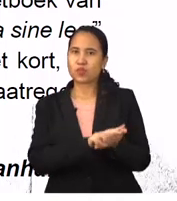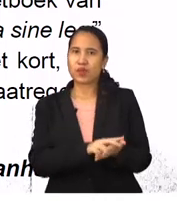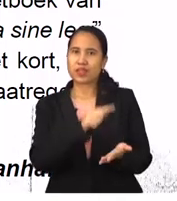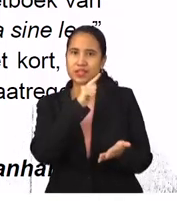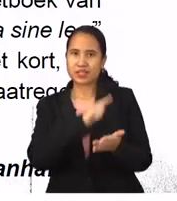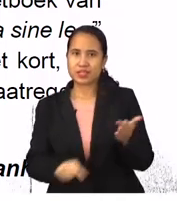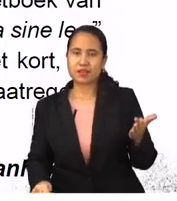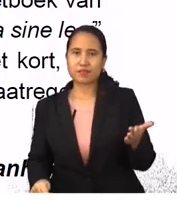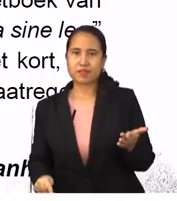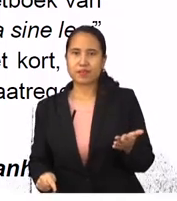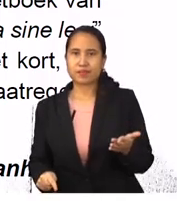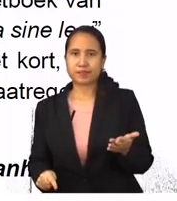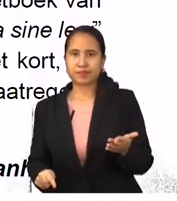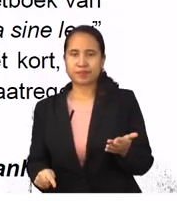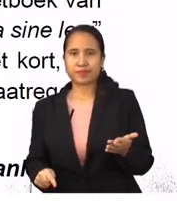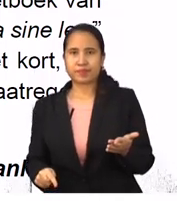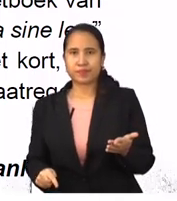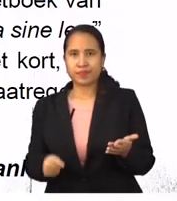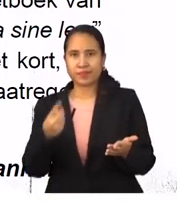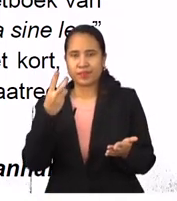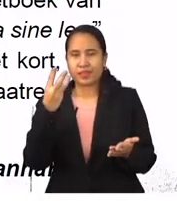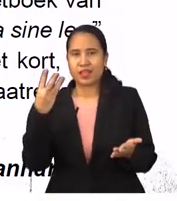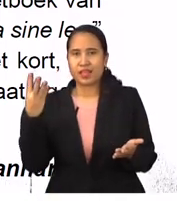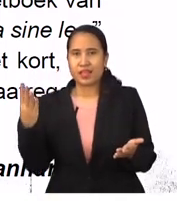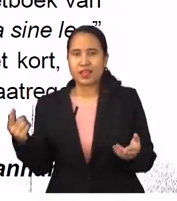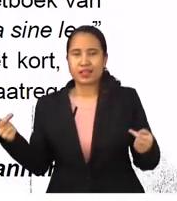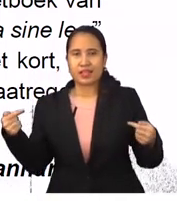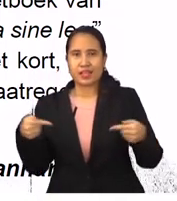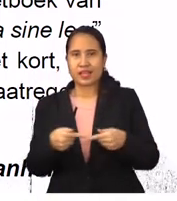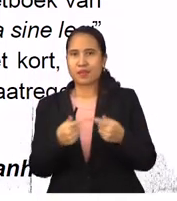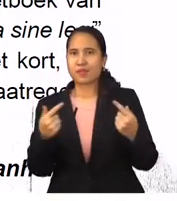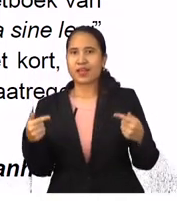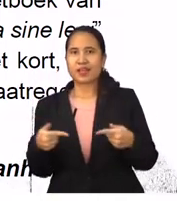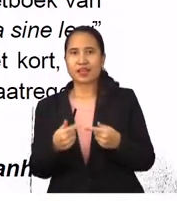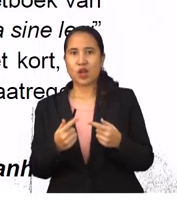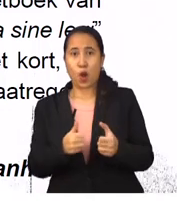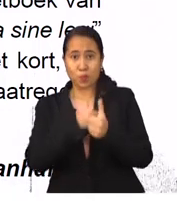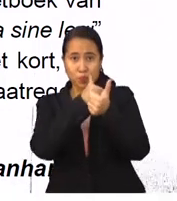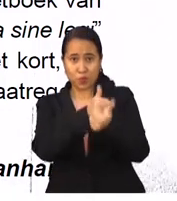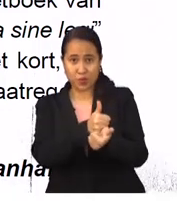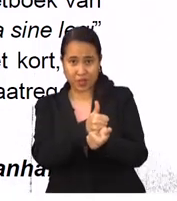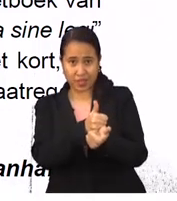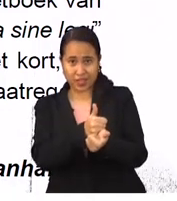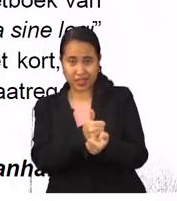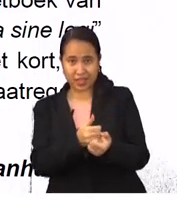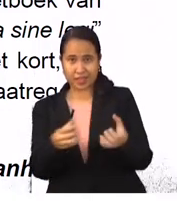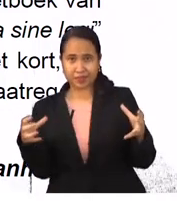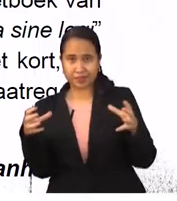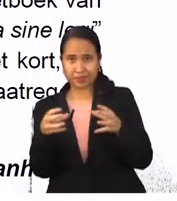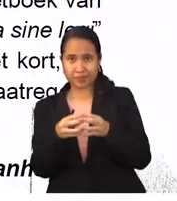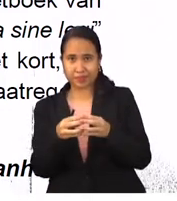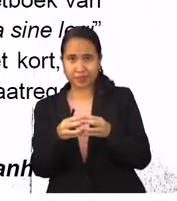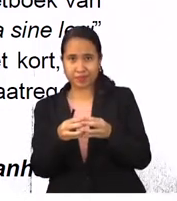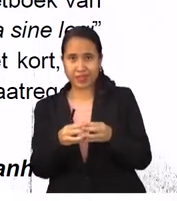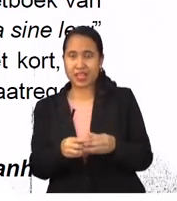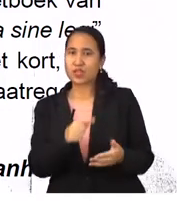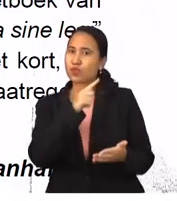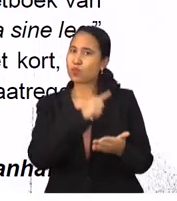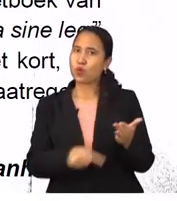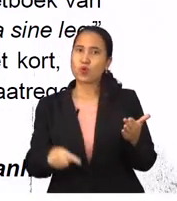wettelijke bepaling. Elke inmenging in zaken de opsporing en vervolging en in zaken bij de rechter aanhangig is